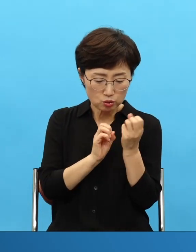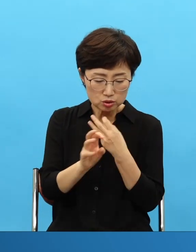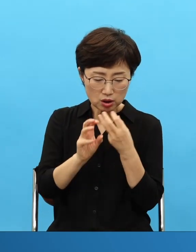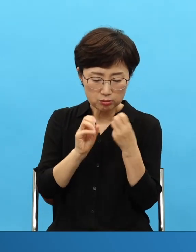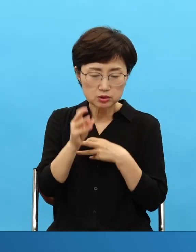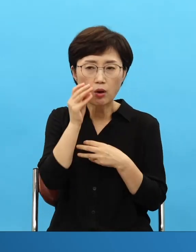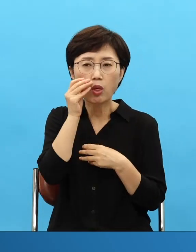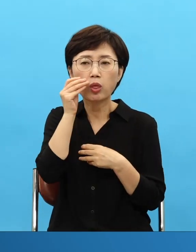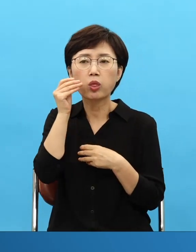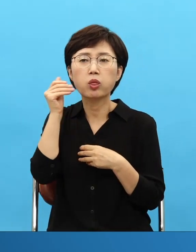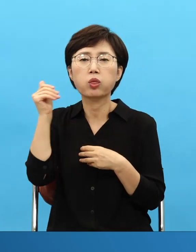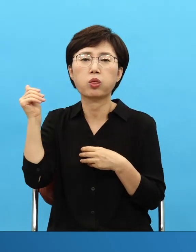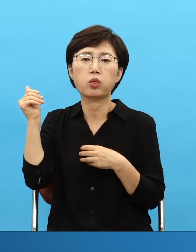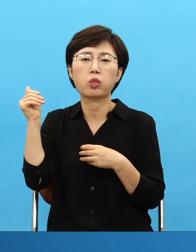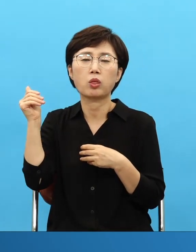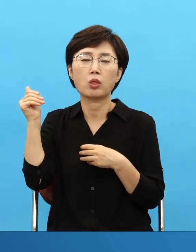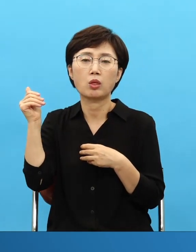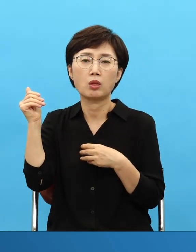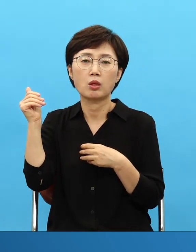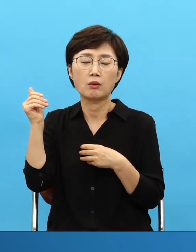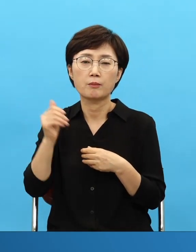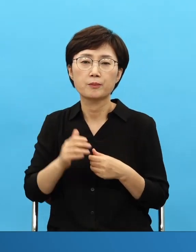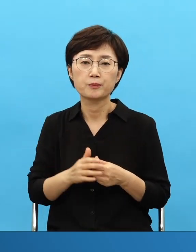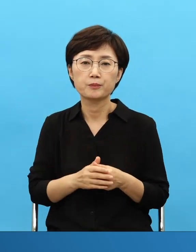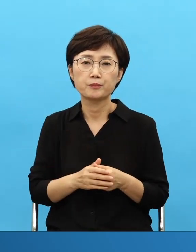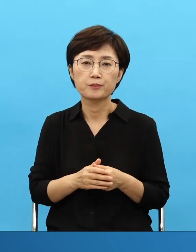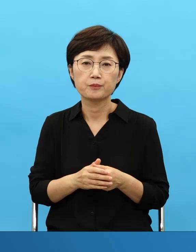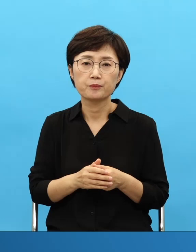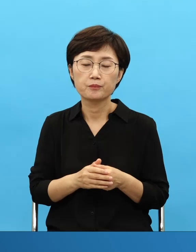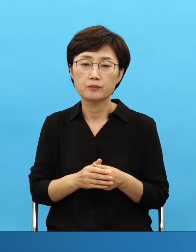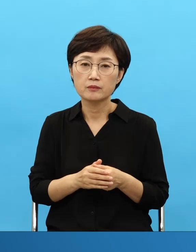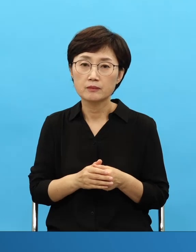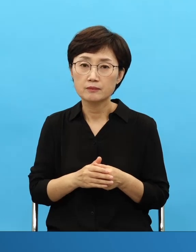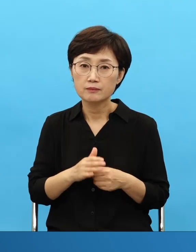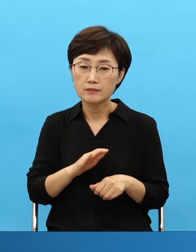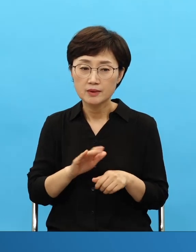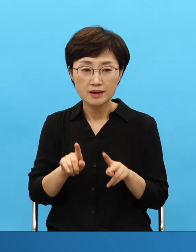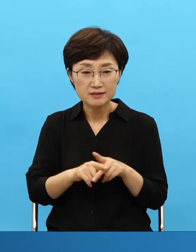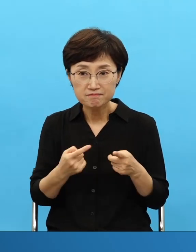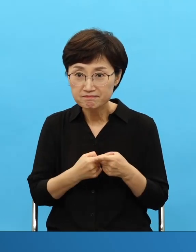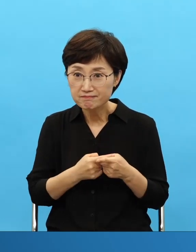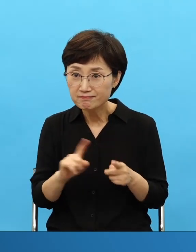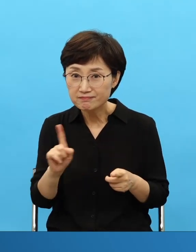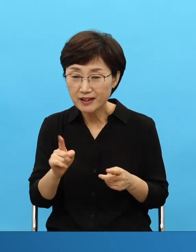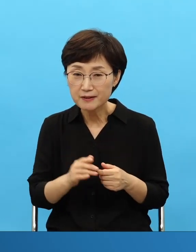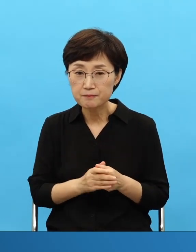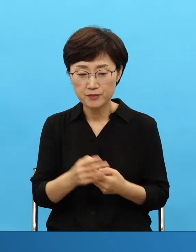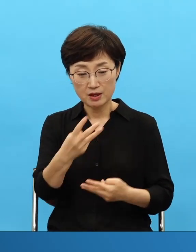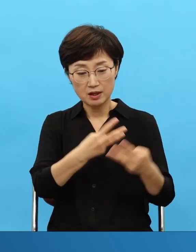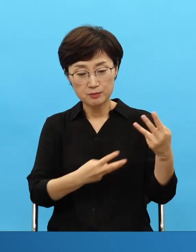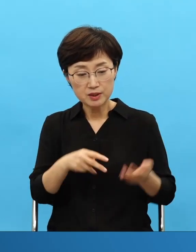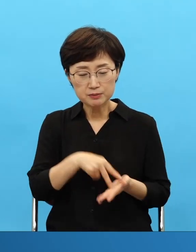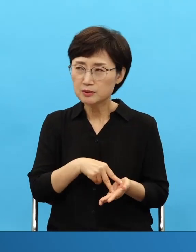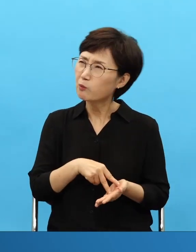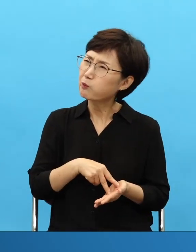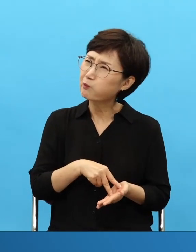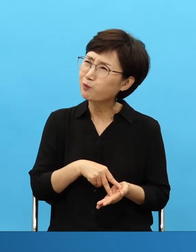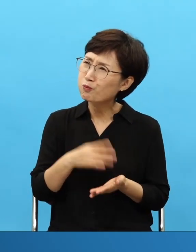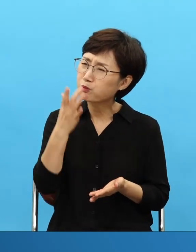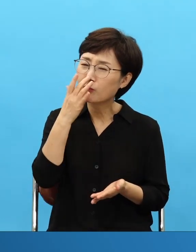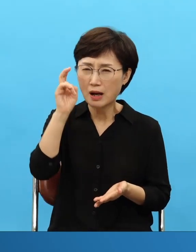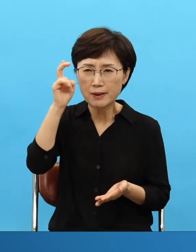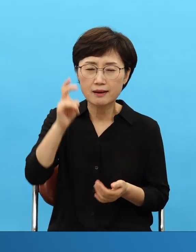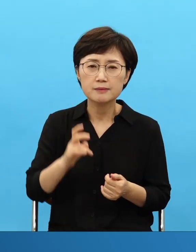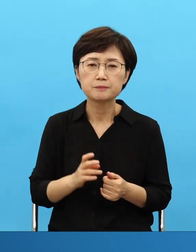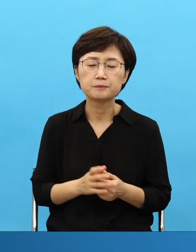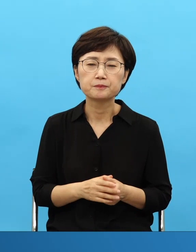only Christ, that's when all the answers begin. 잘 이해 안 될 겁니다. Perhaps you might find this 렘넌트들이 잘 이해 안 돼요. difficult to comprehend. Perhaps our